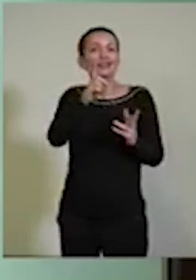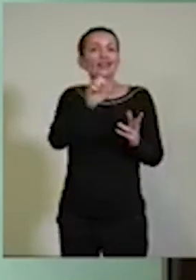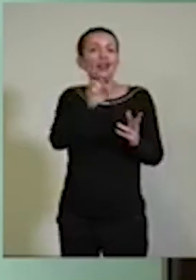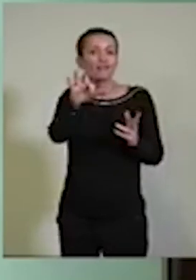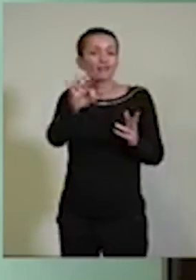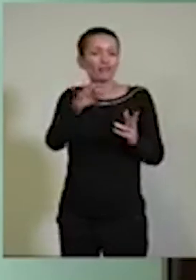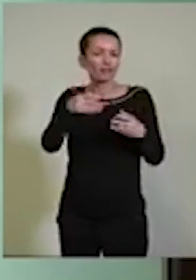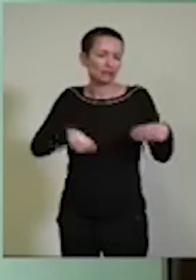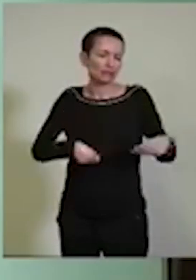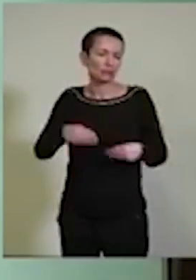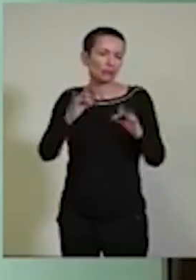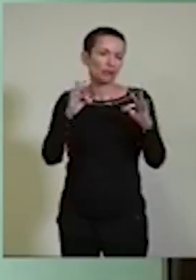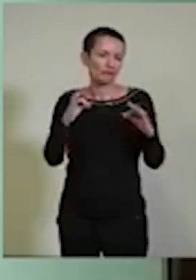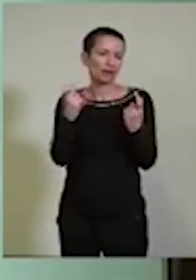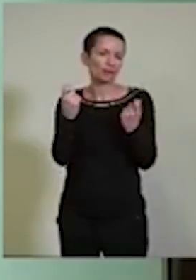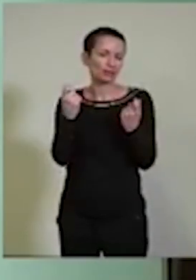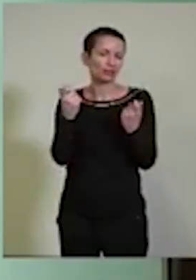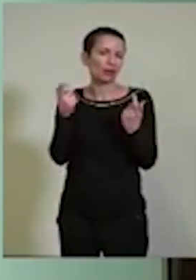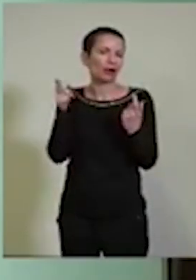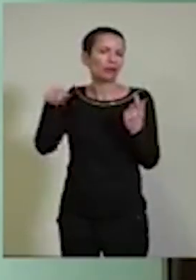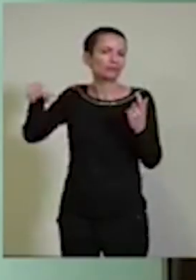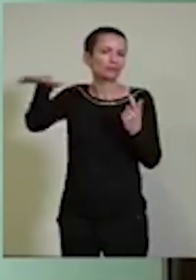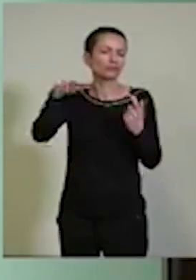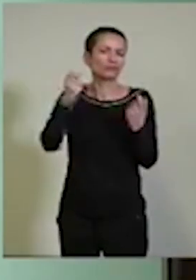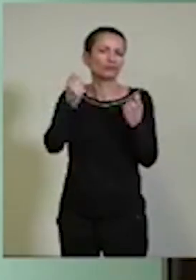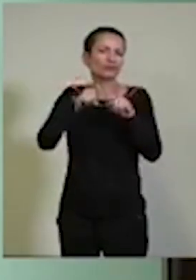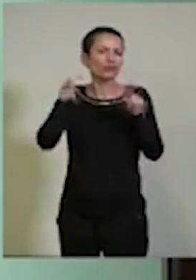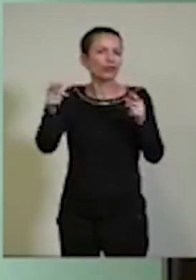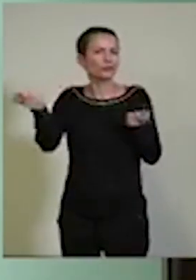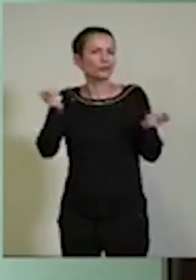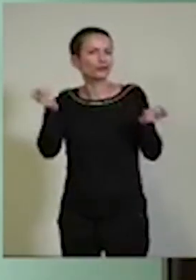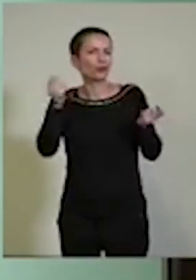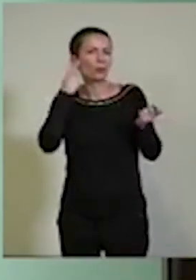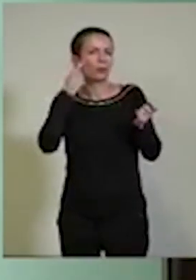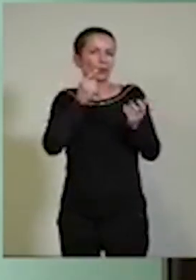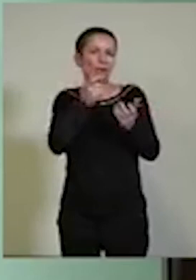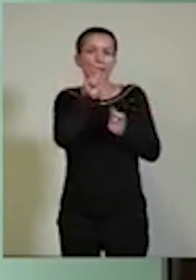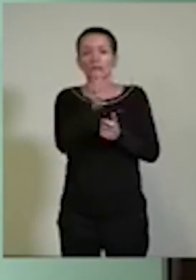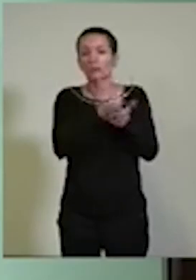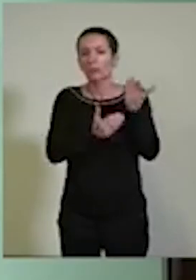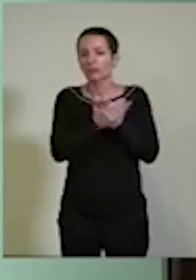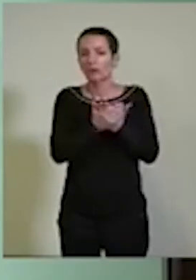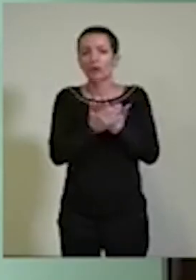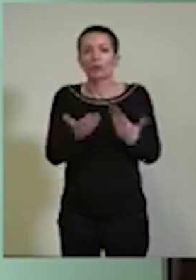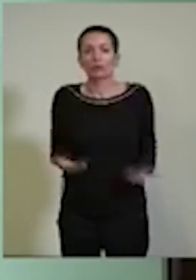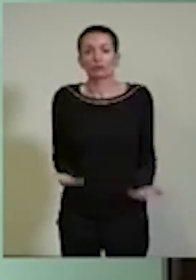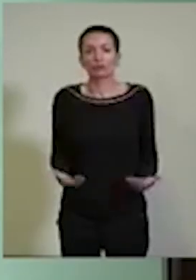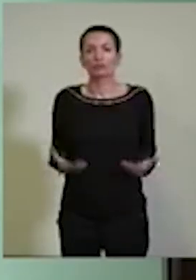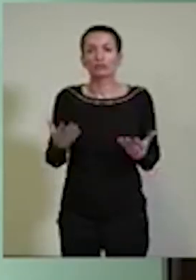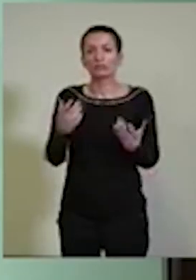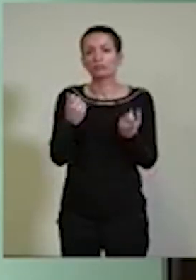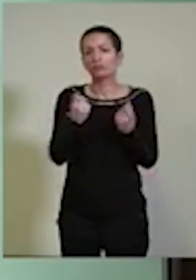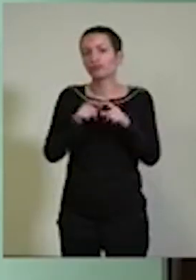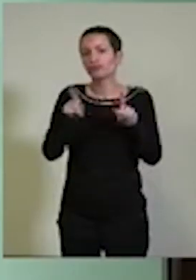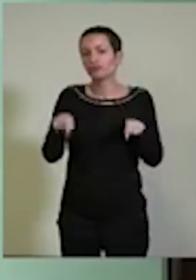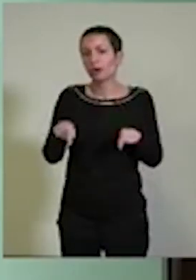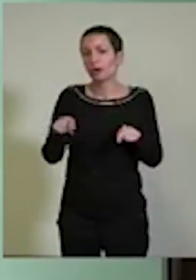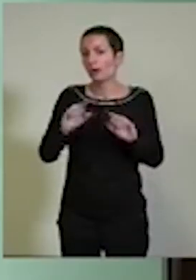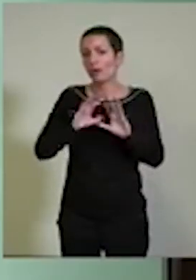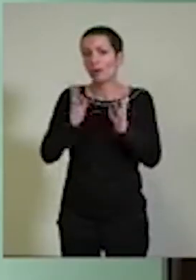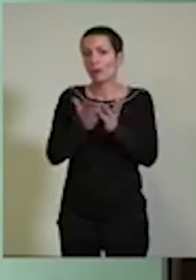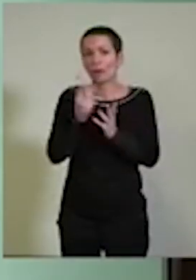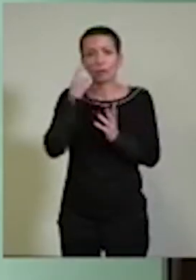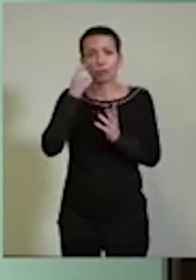directions des affaires financières qui gèrent les enveloppes budgétaires des remplacements, aujourd'hui ont une enveloppe budgétaire globale pour